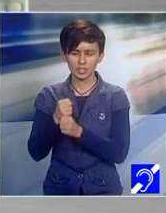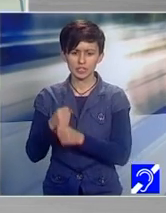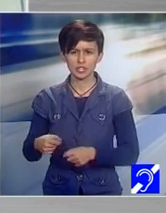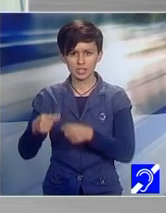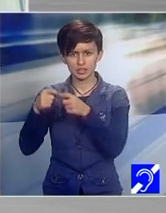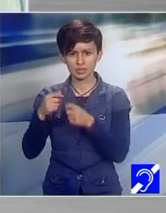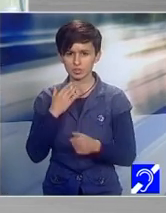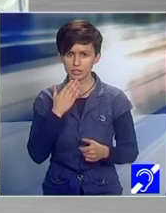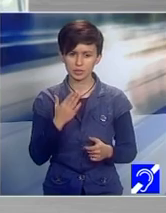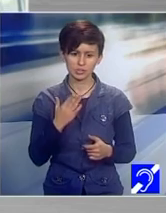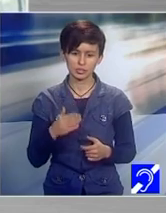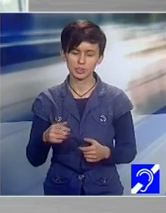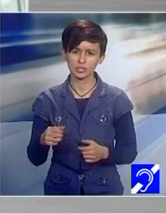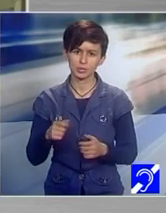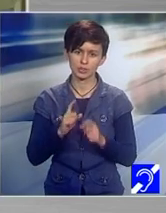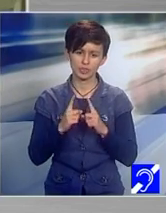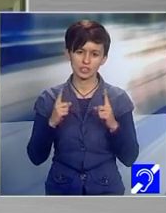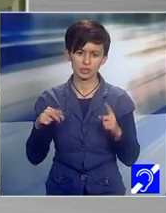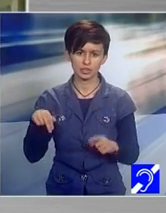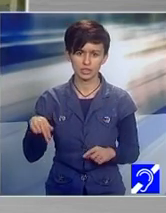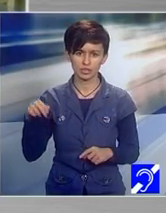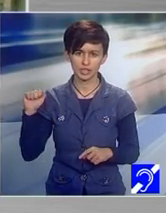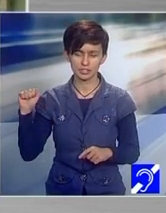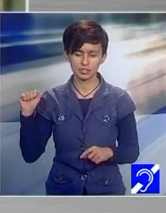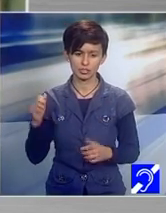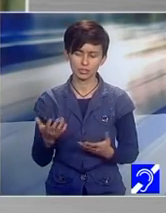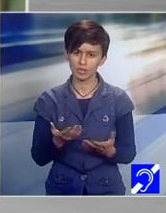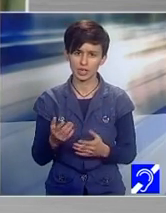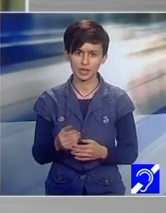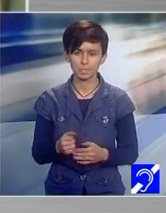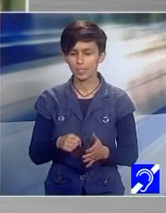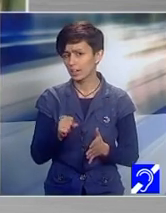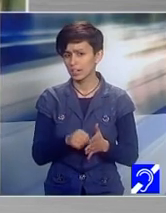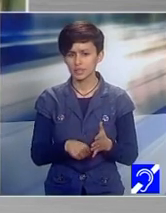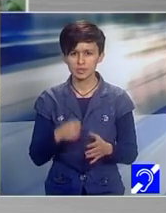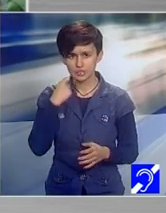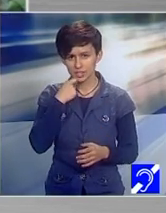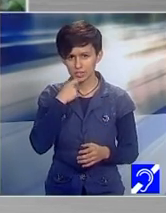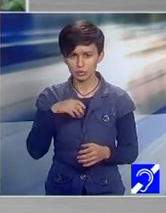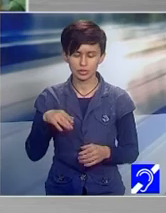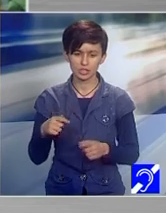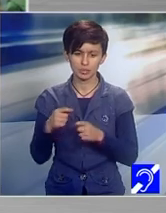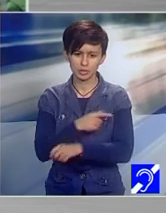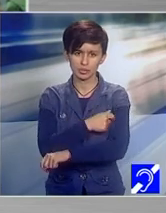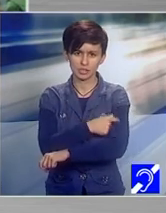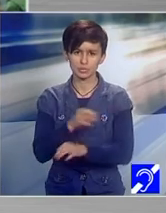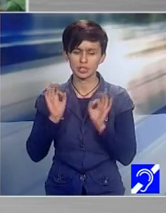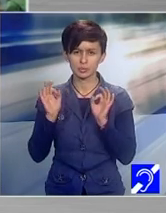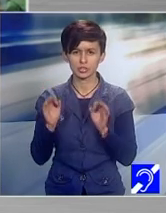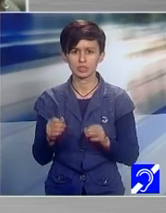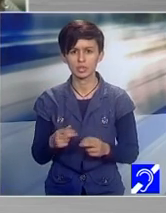se datorează 100% profesorului Niculae Stăncioiu, care a insistat ca și Clujul să aibă o clinică specializată pe